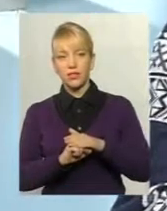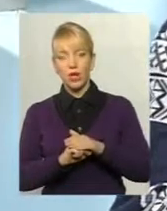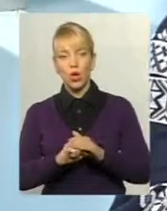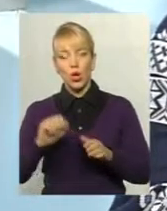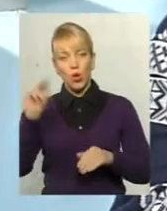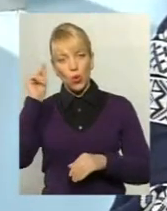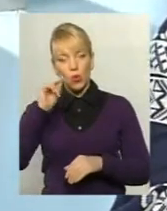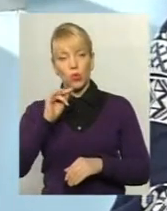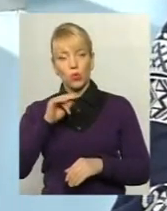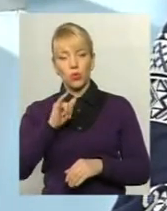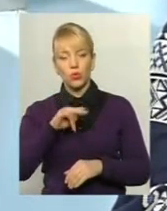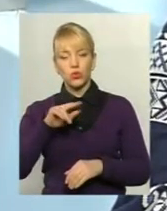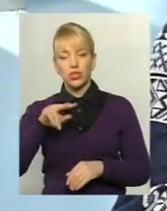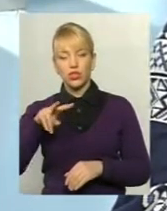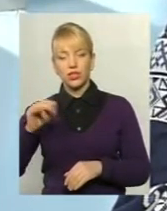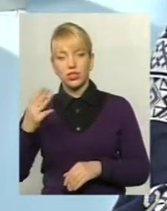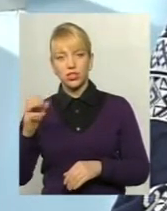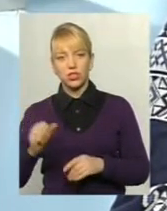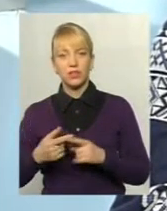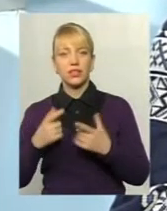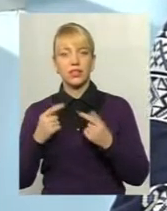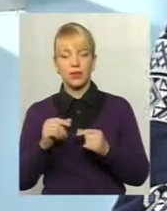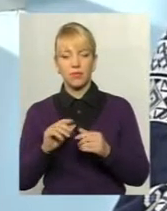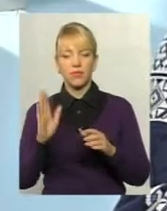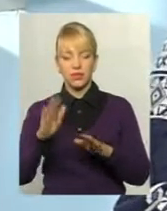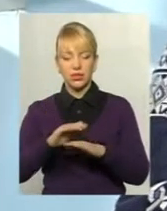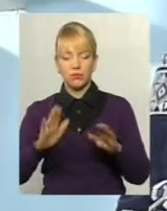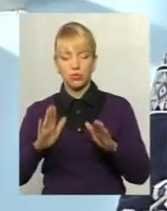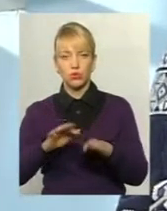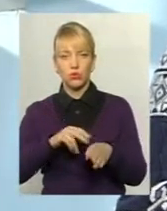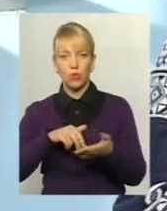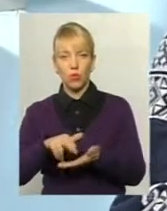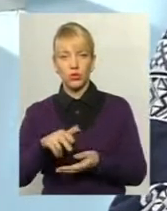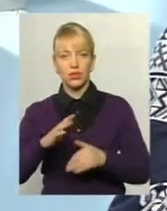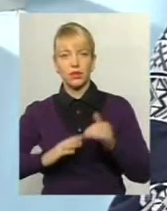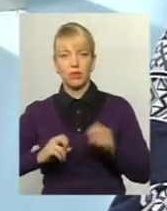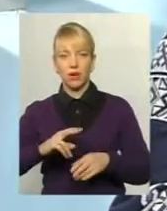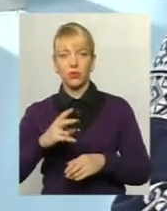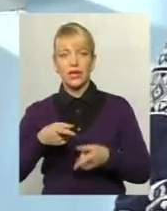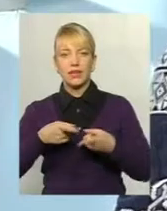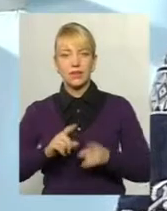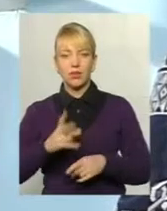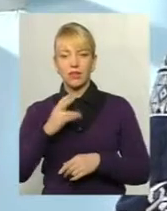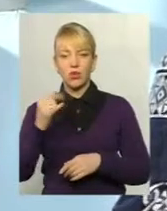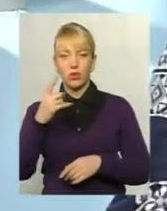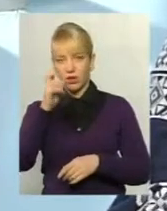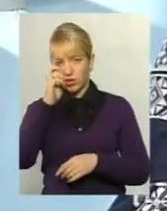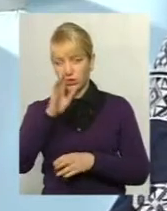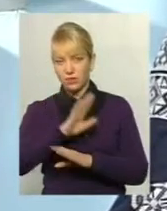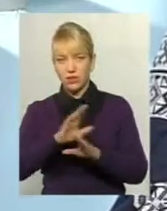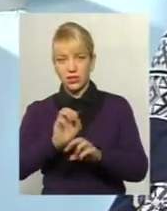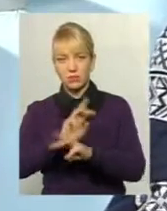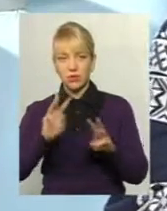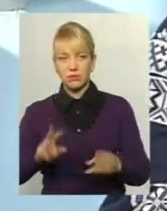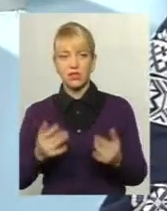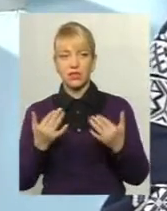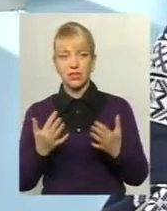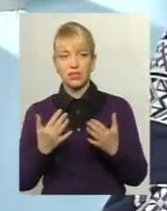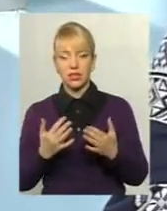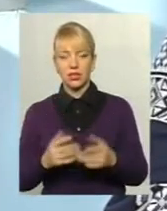училищ матеріально-технічної бази, де діти будуть проходити практику. Насправді, жодна держава не забезпечить настільки